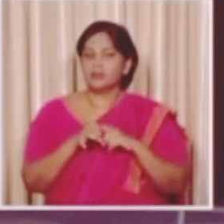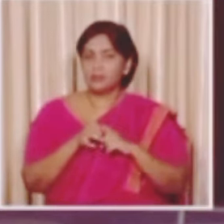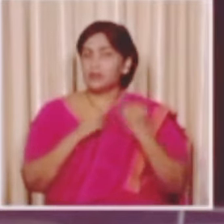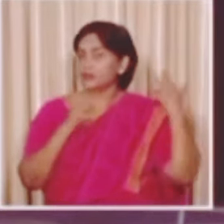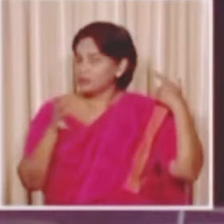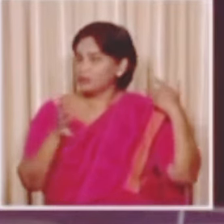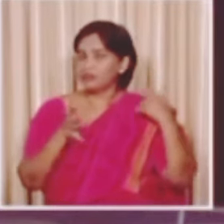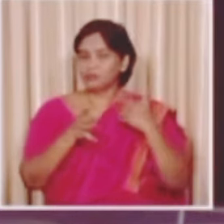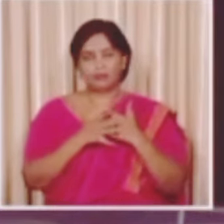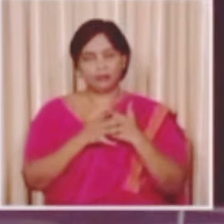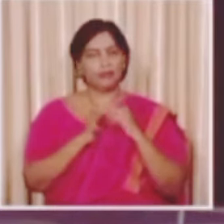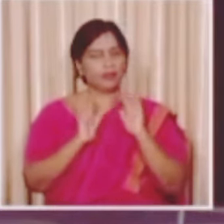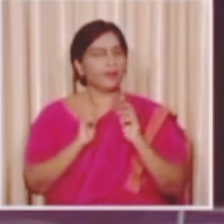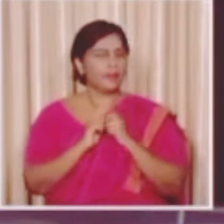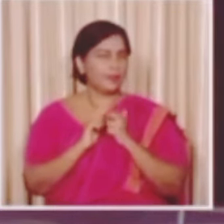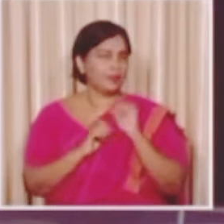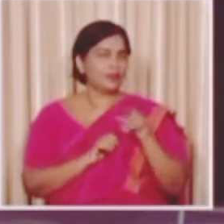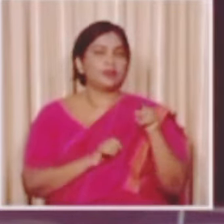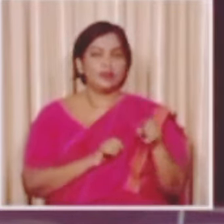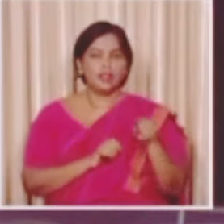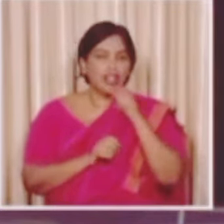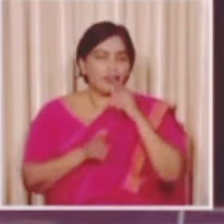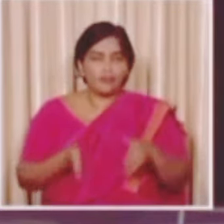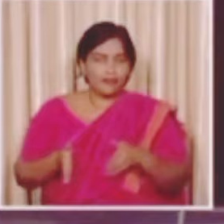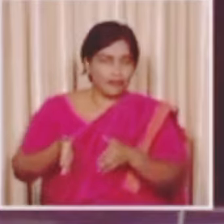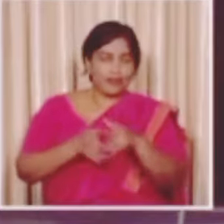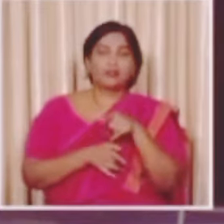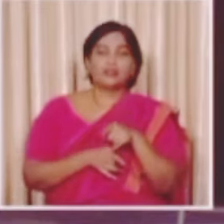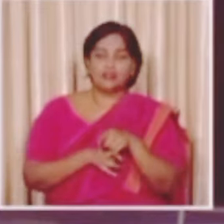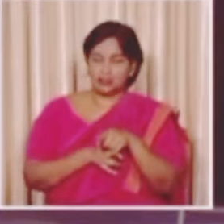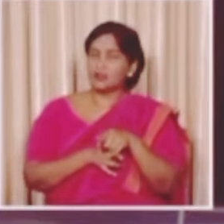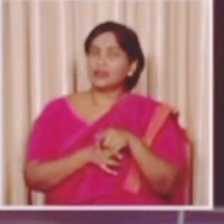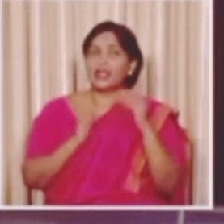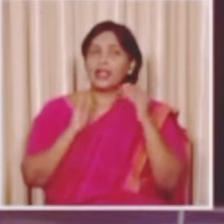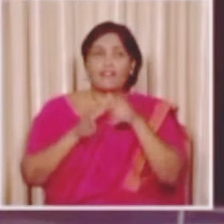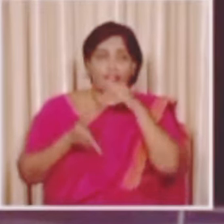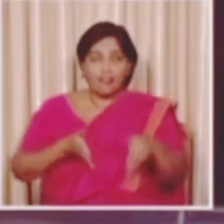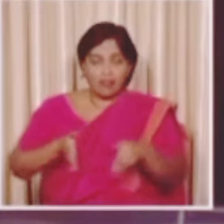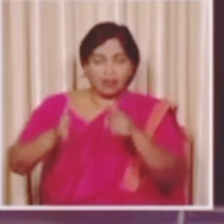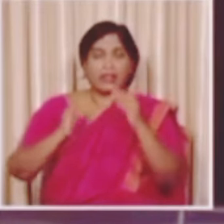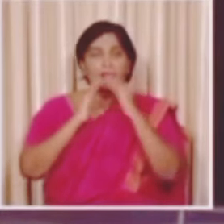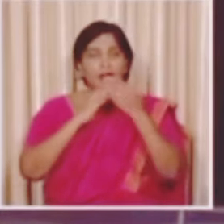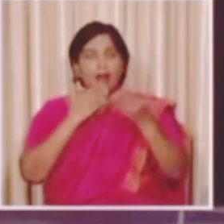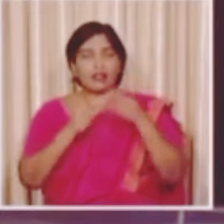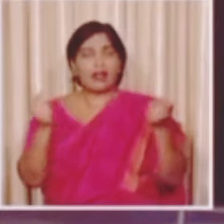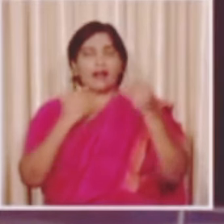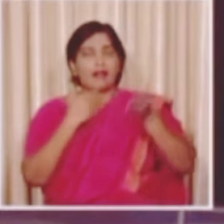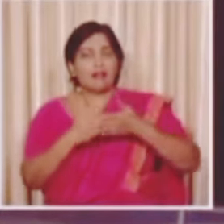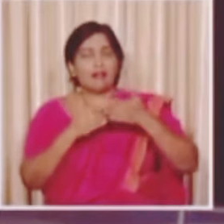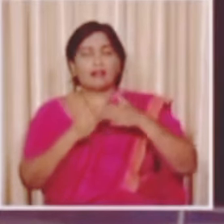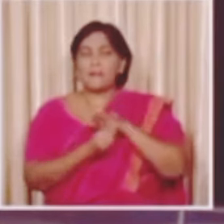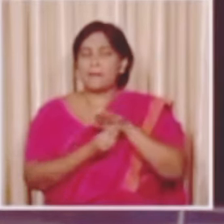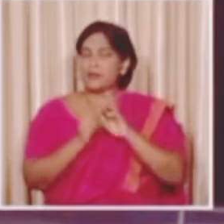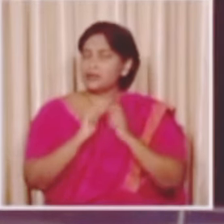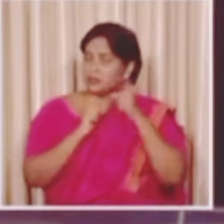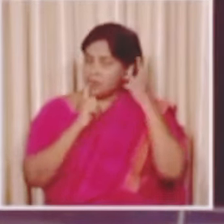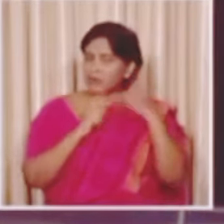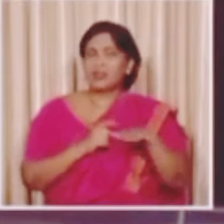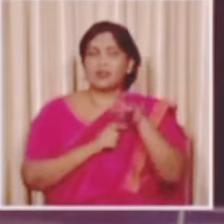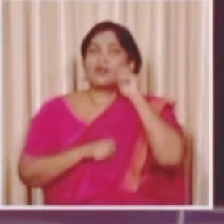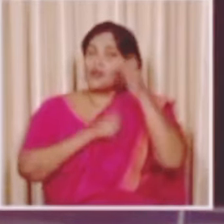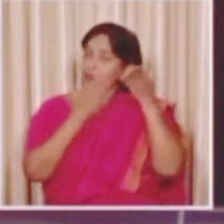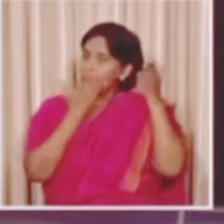දීර්ඝ කාලයක් තිබිච්ච එකක් ගන්න මන්තුමා මේ කානෝ දිගේම මේකේ තමයි මේ ගෙවල් හදාගෙන කඩ හදාගෙන ඔක්කොම මේ පරිසරයේ හානිය කළ තියෙන මේ